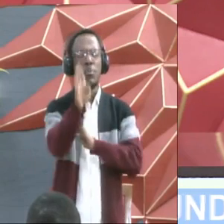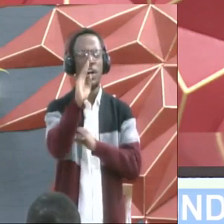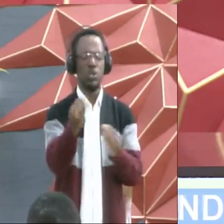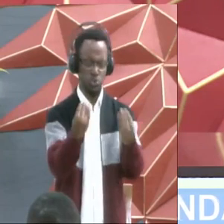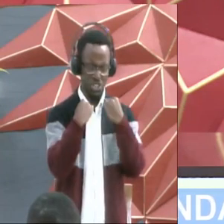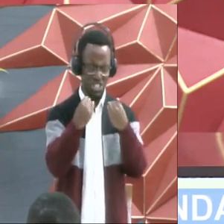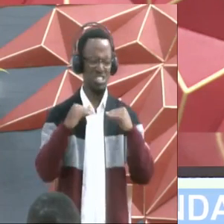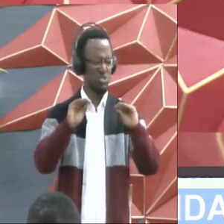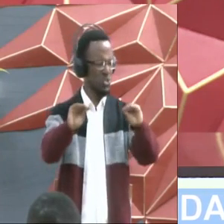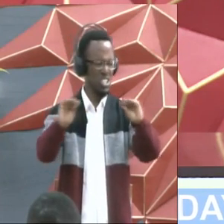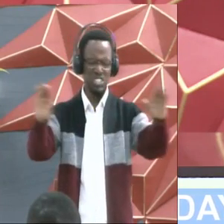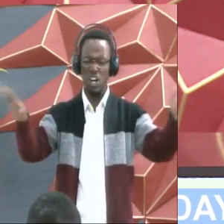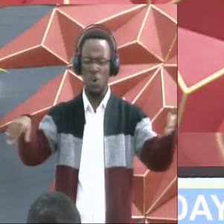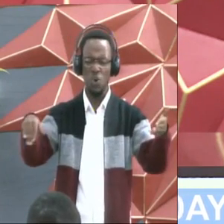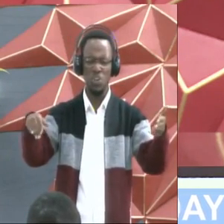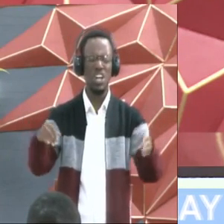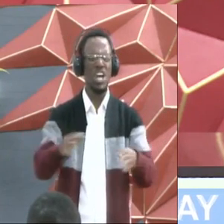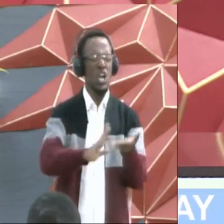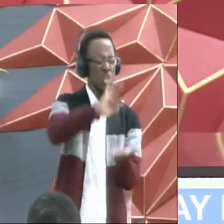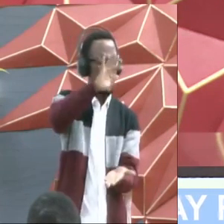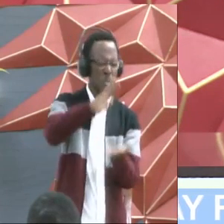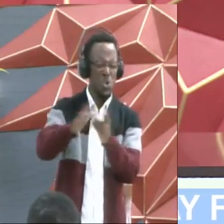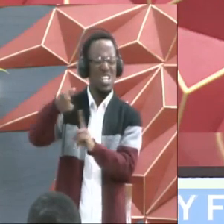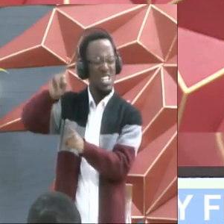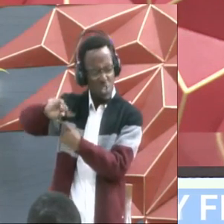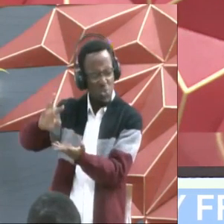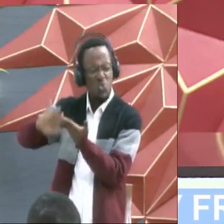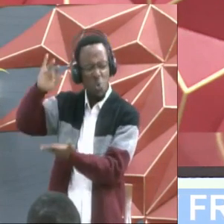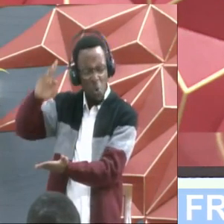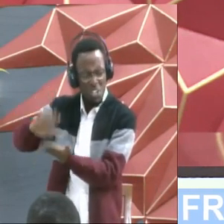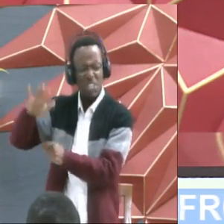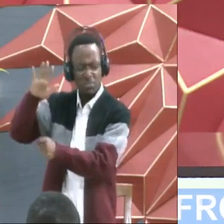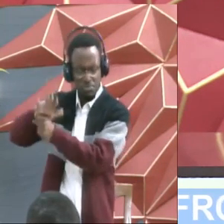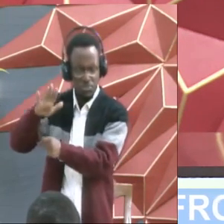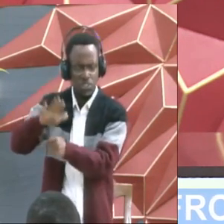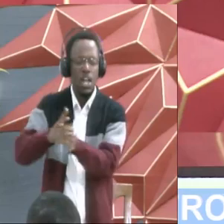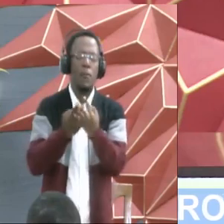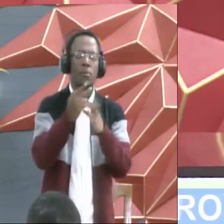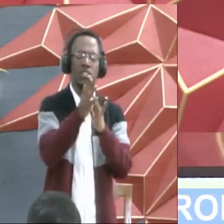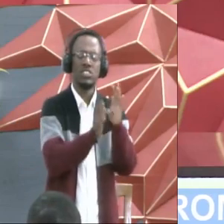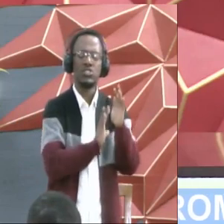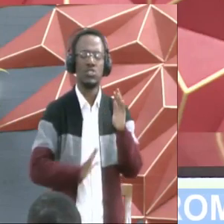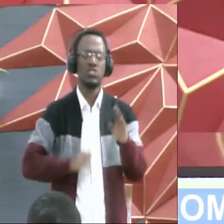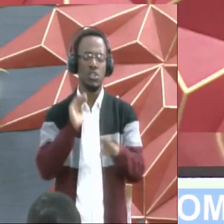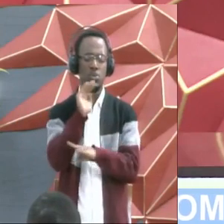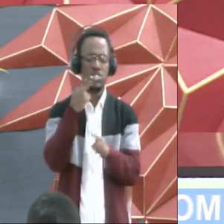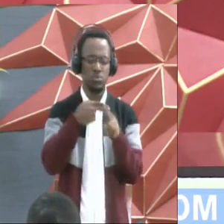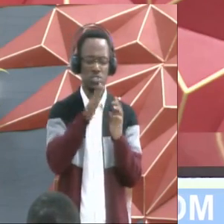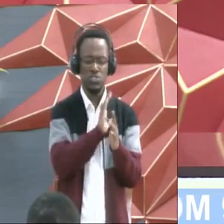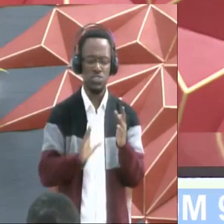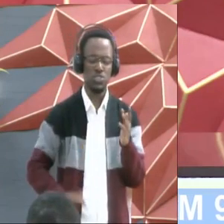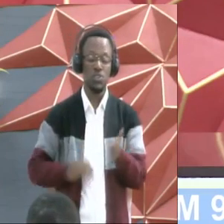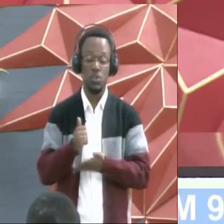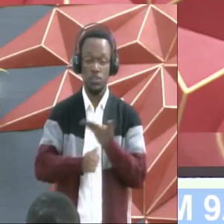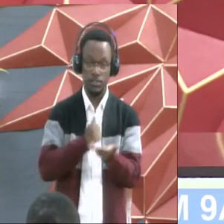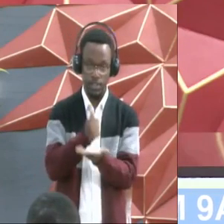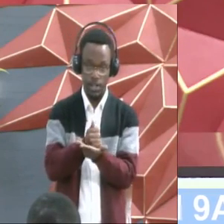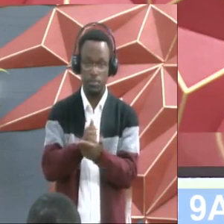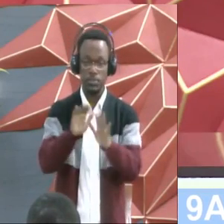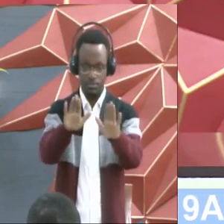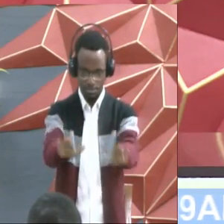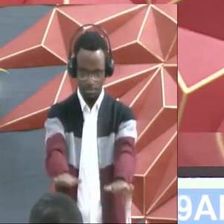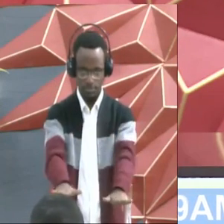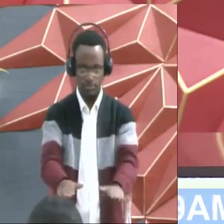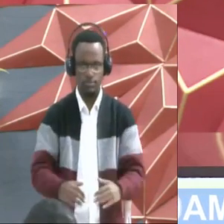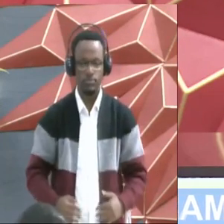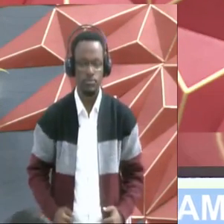mu bwiza twinjizwe mu bwiza burushije nawe mukiza ko tubisabye mu izina rya Yesu Kristo